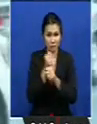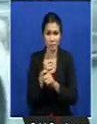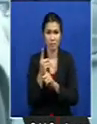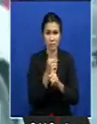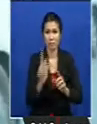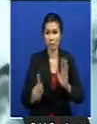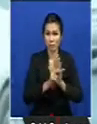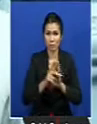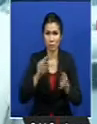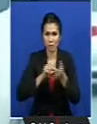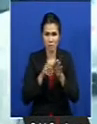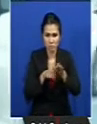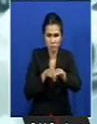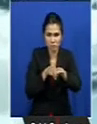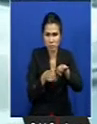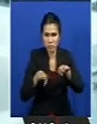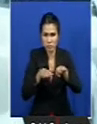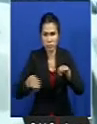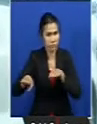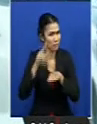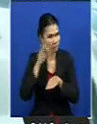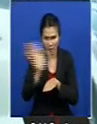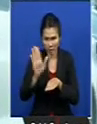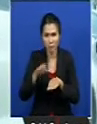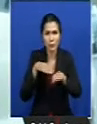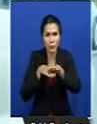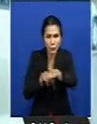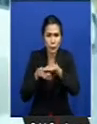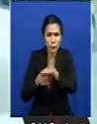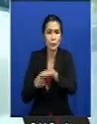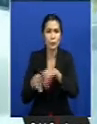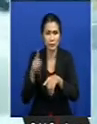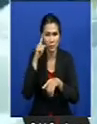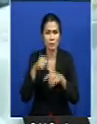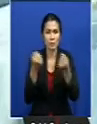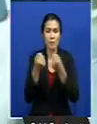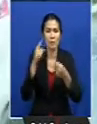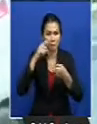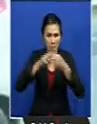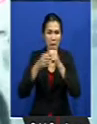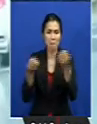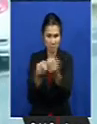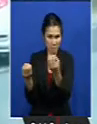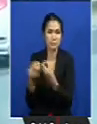างเคร่งครัดห้ามเบียดห้ามวิ่งบนไหล่ทางครับป้องกันอุบัติเหตุและทำให้รถยนต์นั้นชะลอตัว